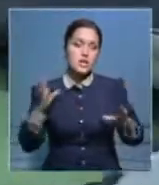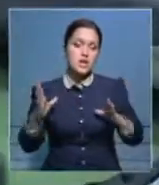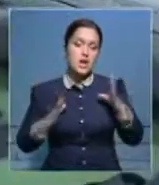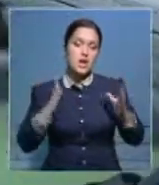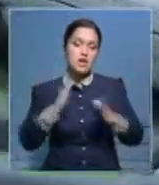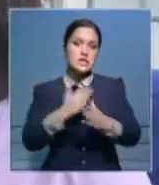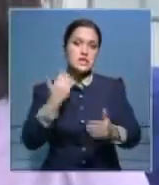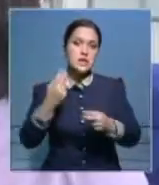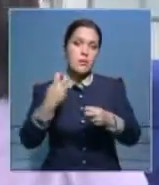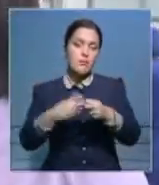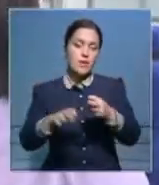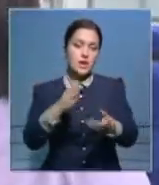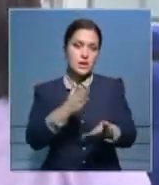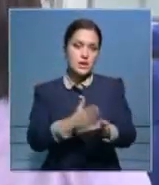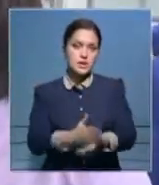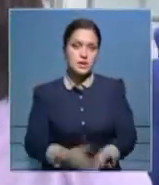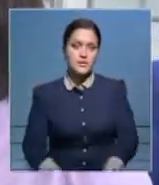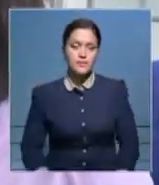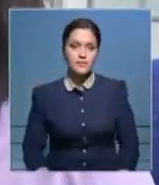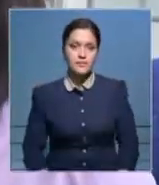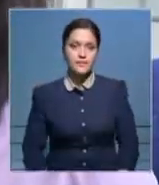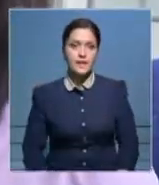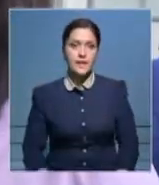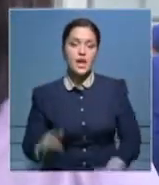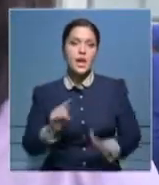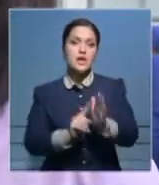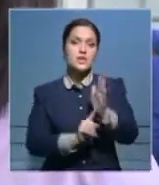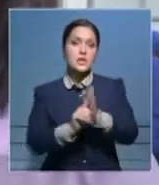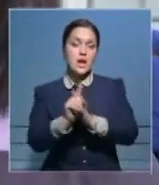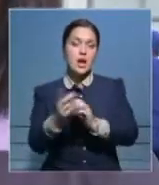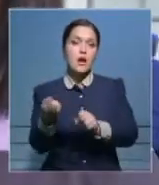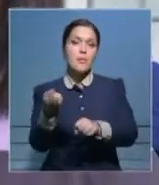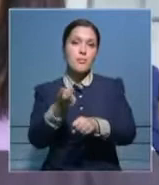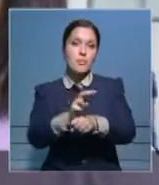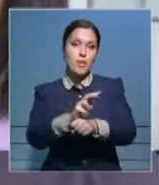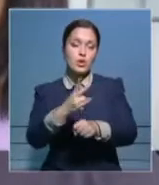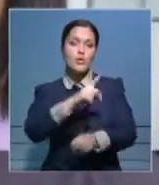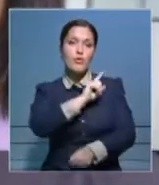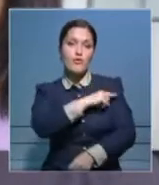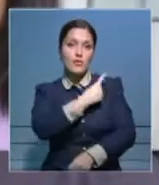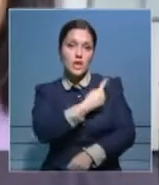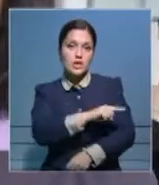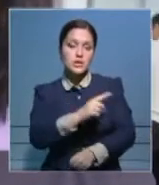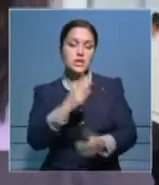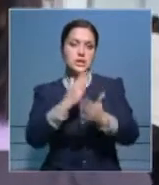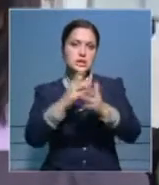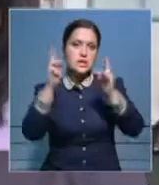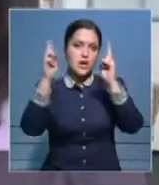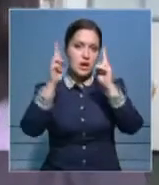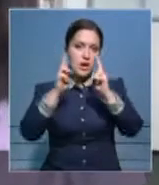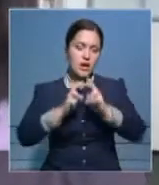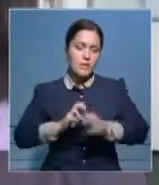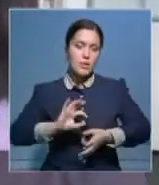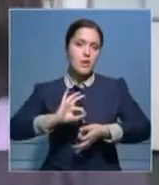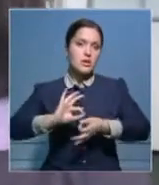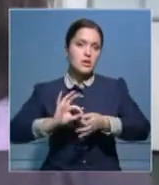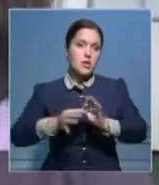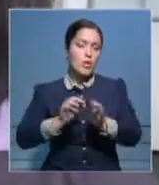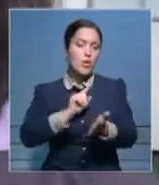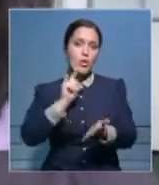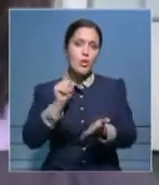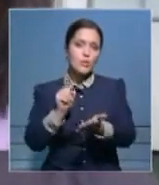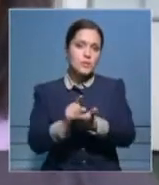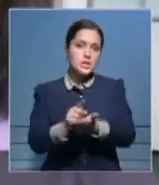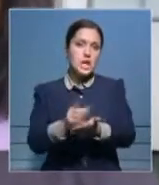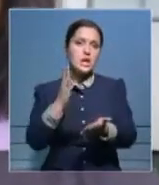после переломов. Изначально пациент попадает к врачу. Пациент проходит у врача миофасциальную диагностику, обязательно